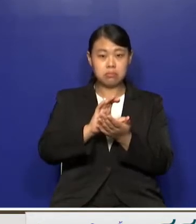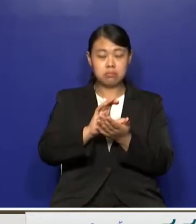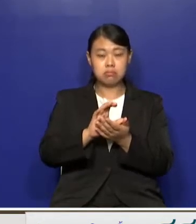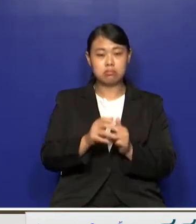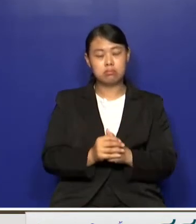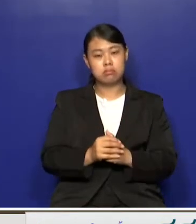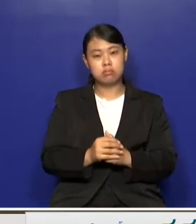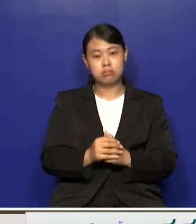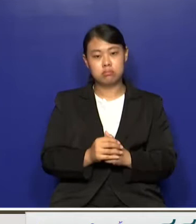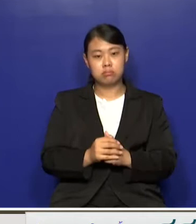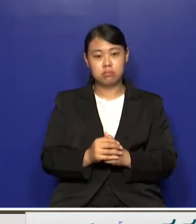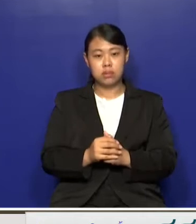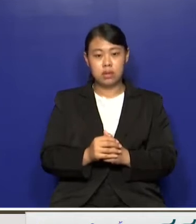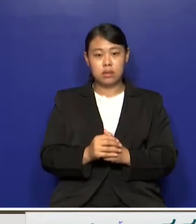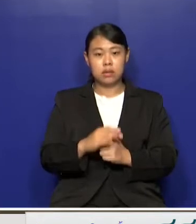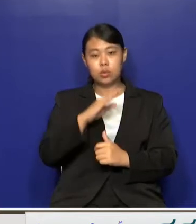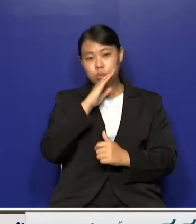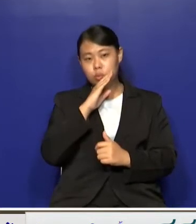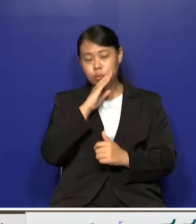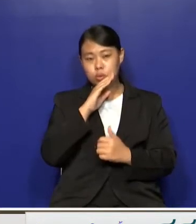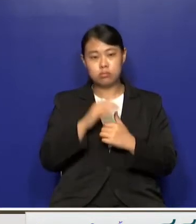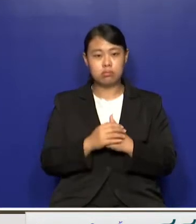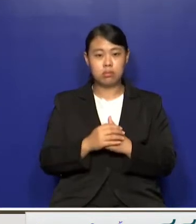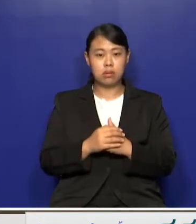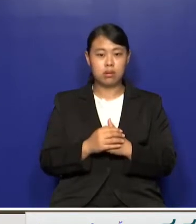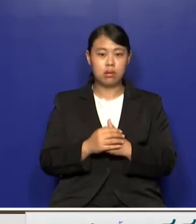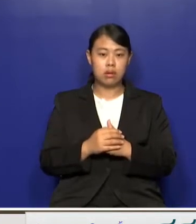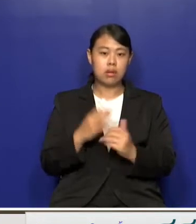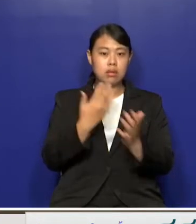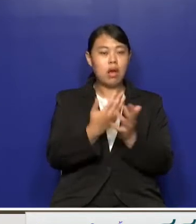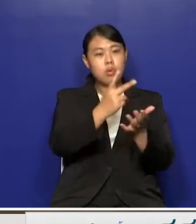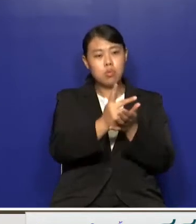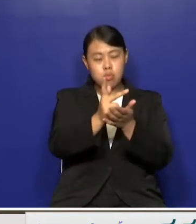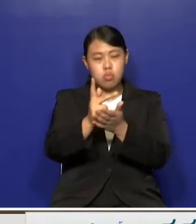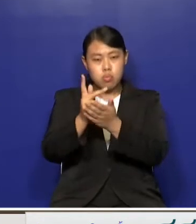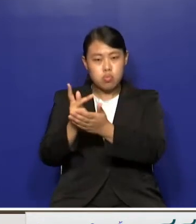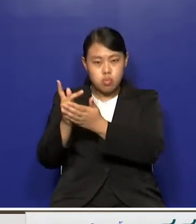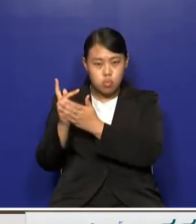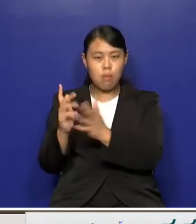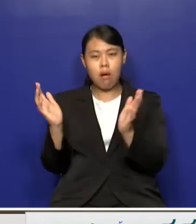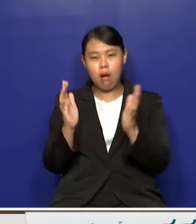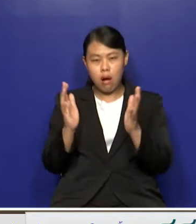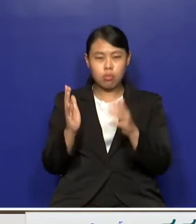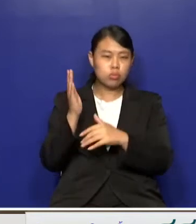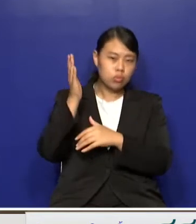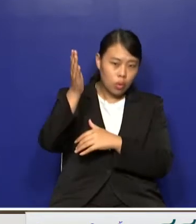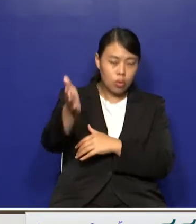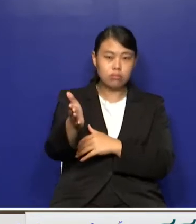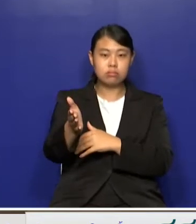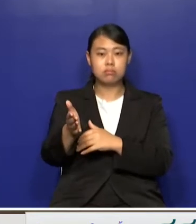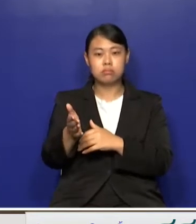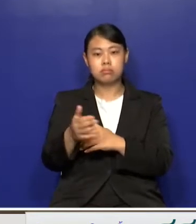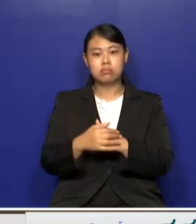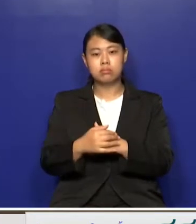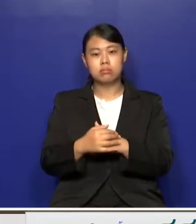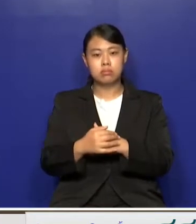ดังนั้นถ้าหากวปล่อยให้ประเทศชาติกู้นี่ยิมฝีนเป็นนี่เขาอยู่ต่อไปสักวน